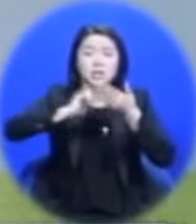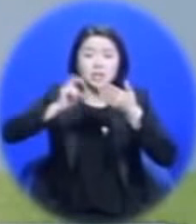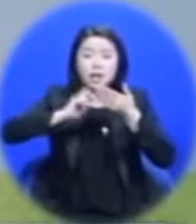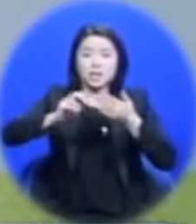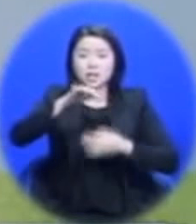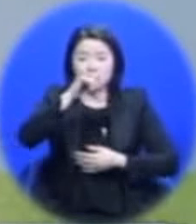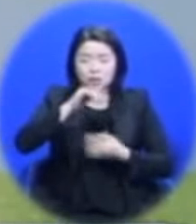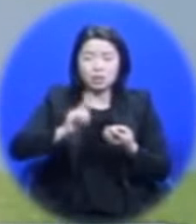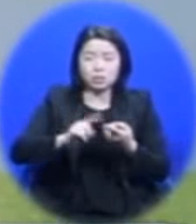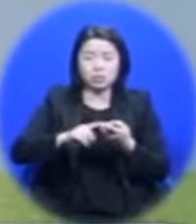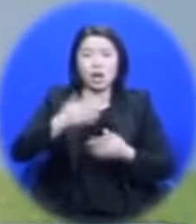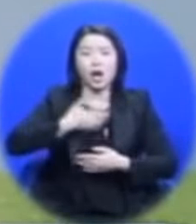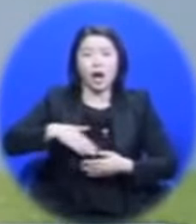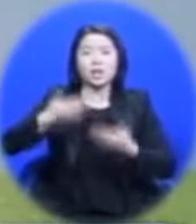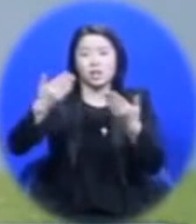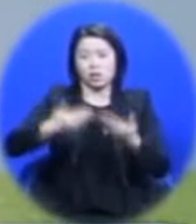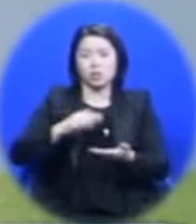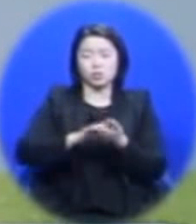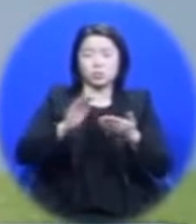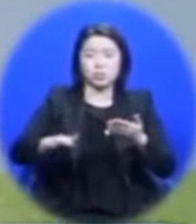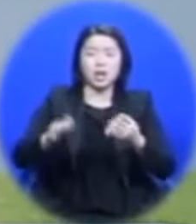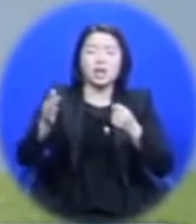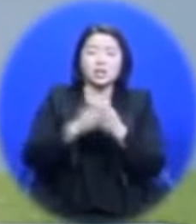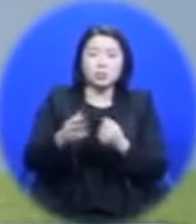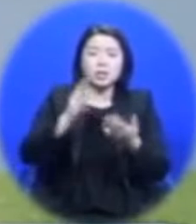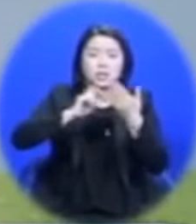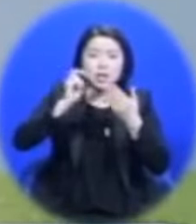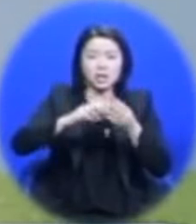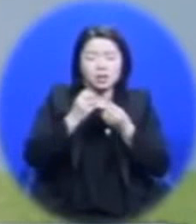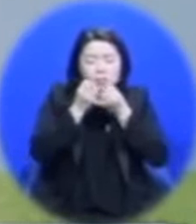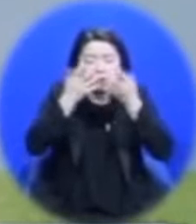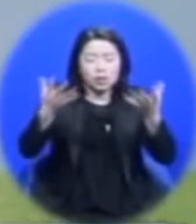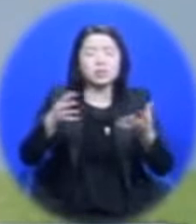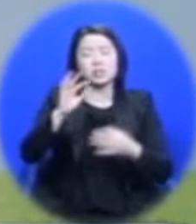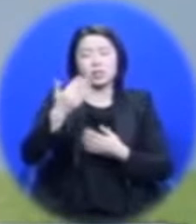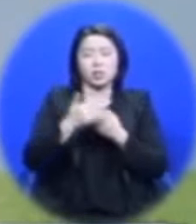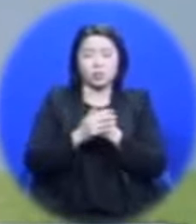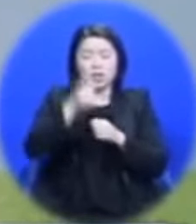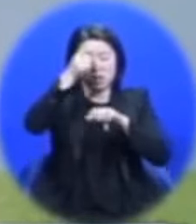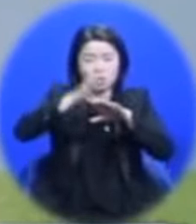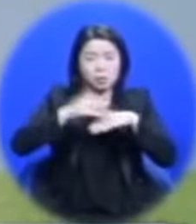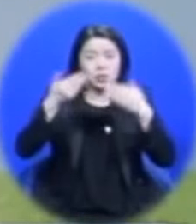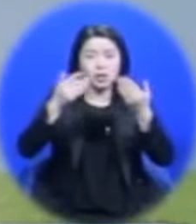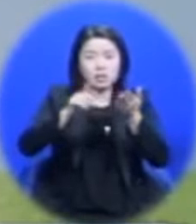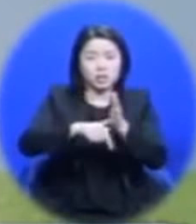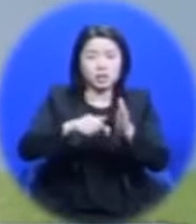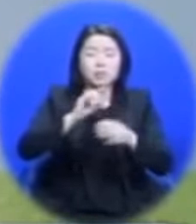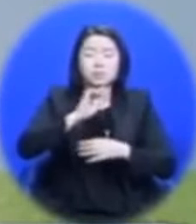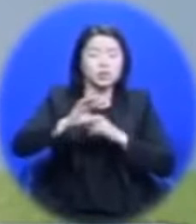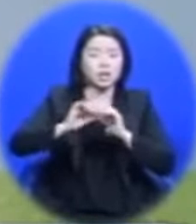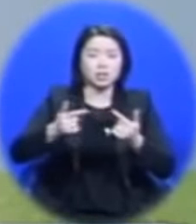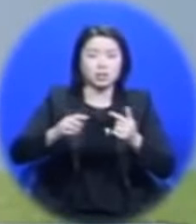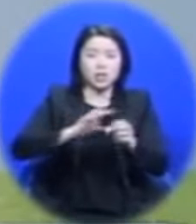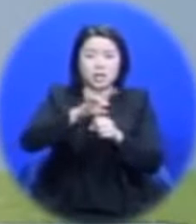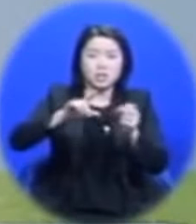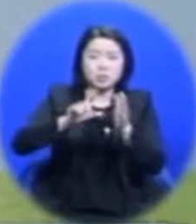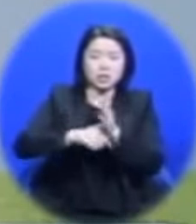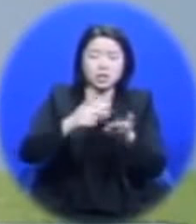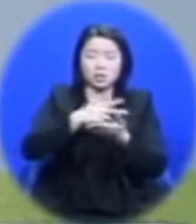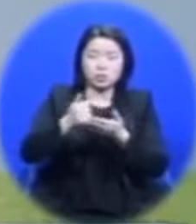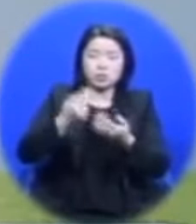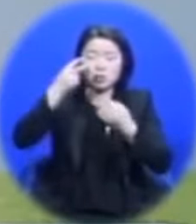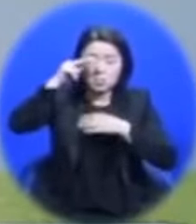있다는 걸 알게 해주세요. 그래서 찬양이 터집니다. 예배 시간만 아닙니다. 여러분이 24시간 주님을